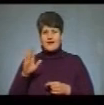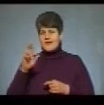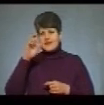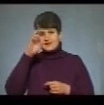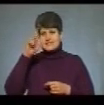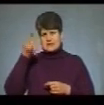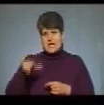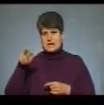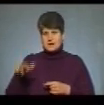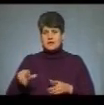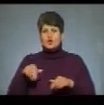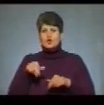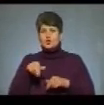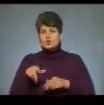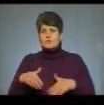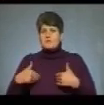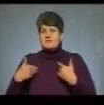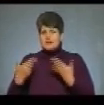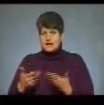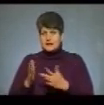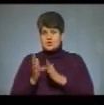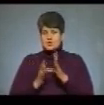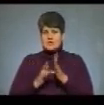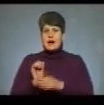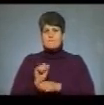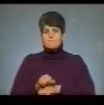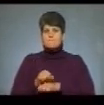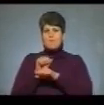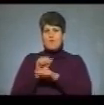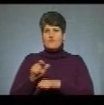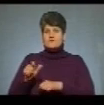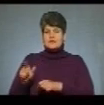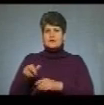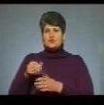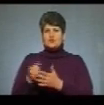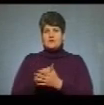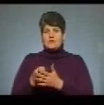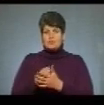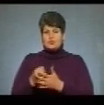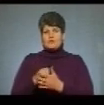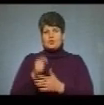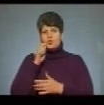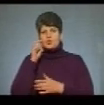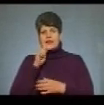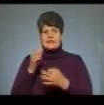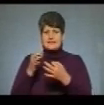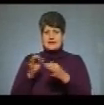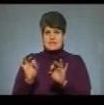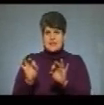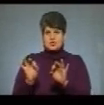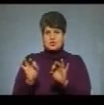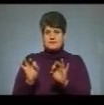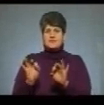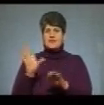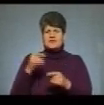щоб привітати Ісуса новонародженого, а повстанці, які йдуть виборювати Україну незалежність. І всі